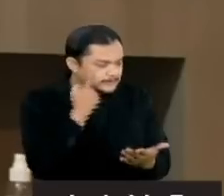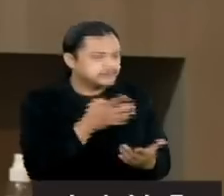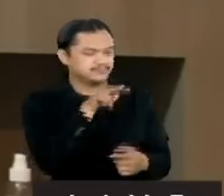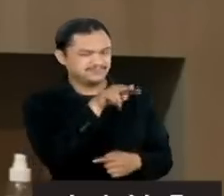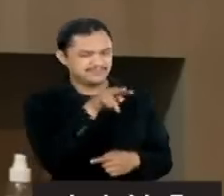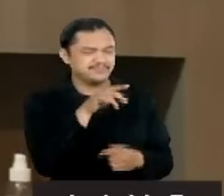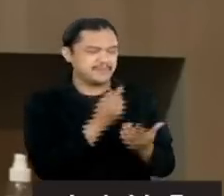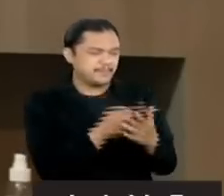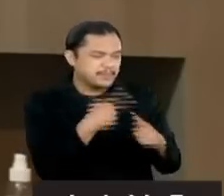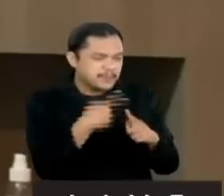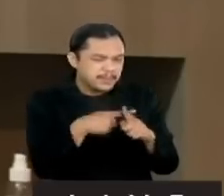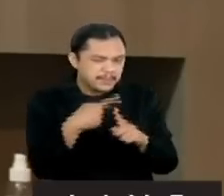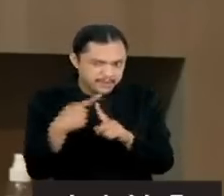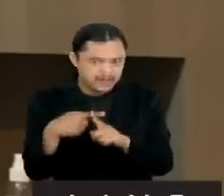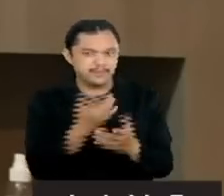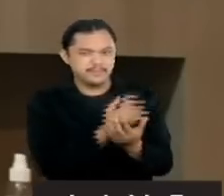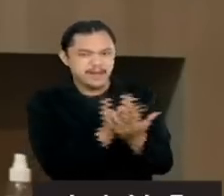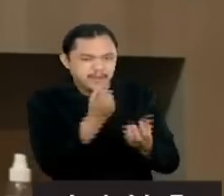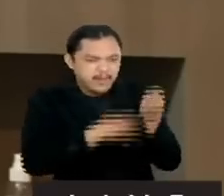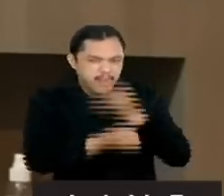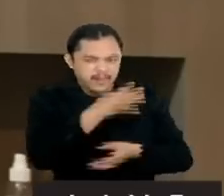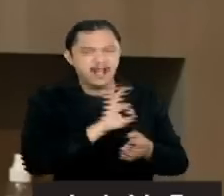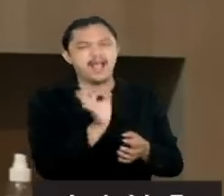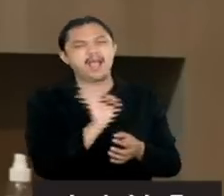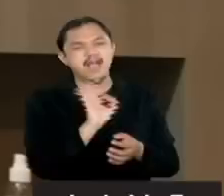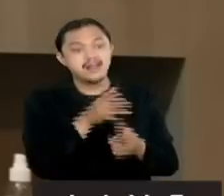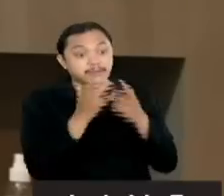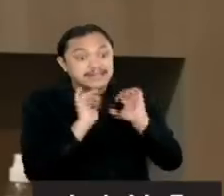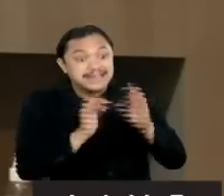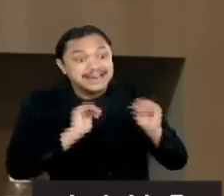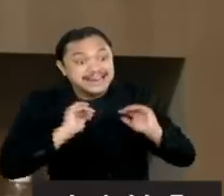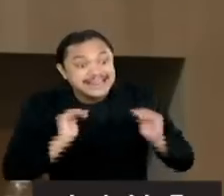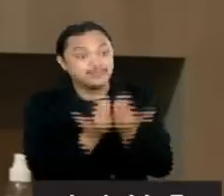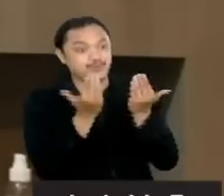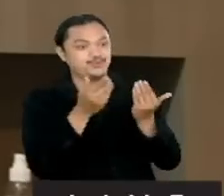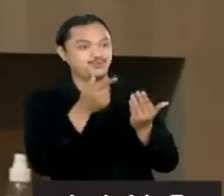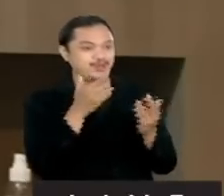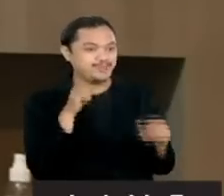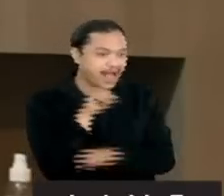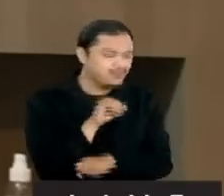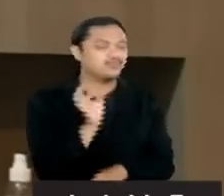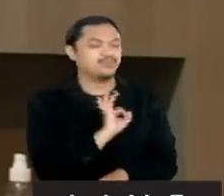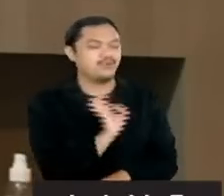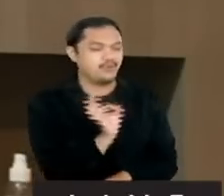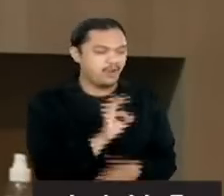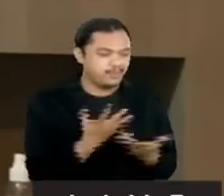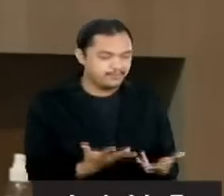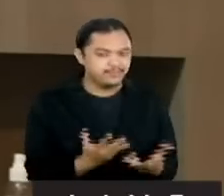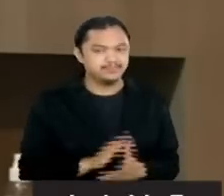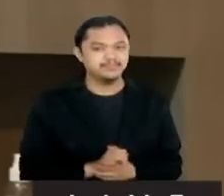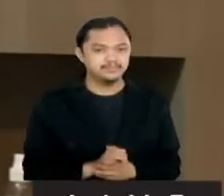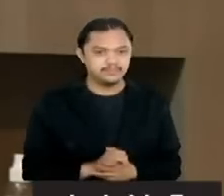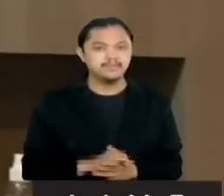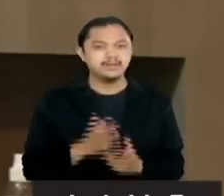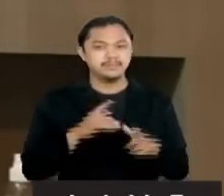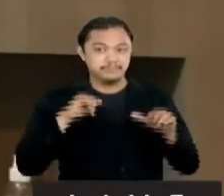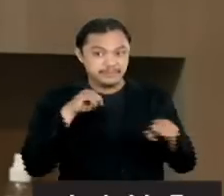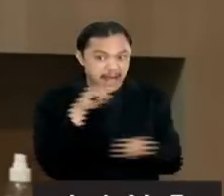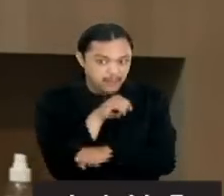lakukan, memang terlihat adanya kemajuan-kemajuan. Sehingga nanti kita berharap secepatnya bisa kita mengungkap perkara ini.